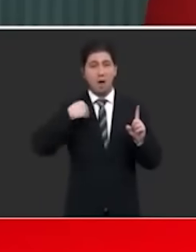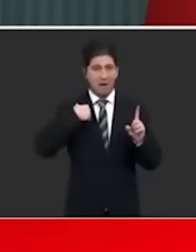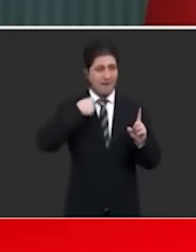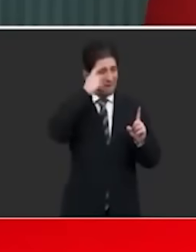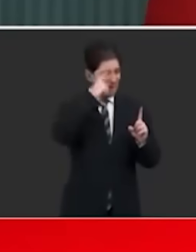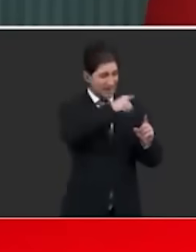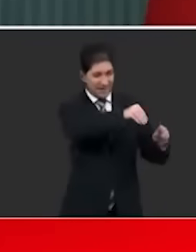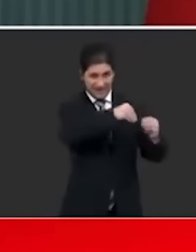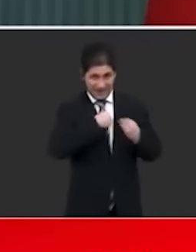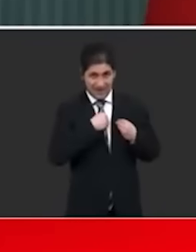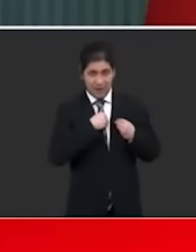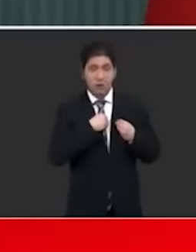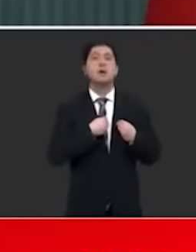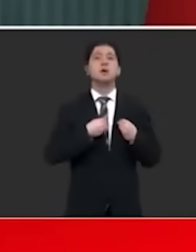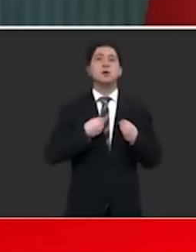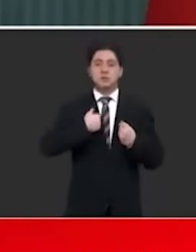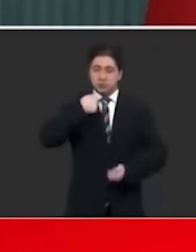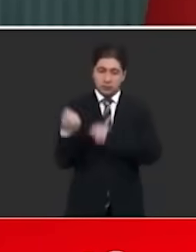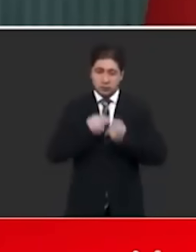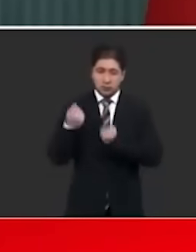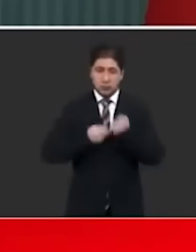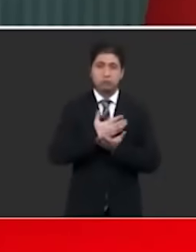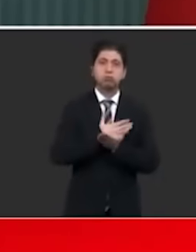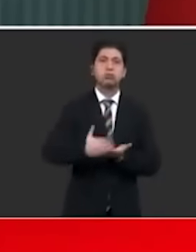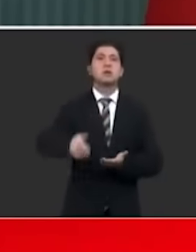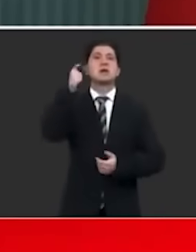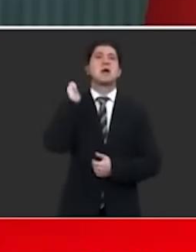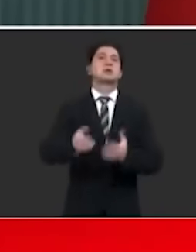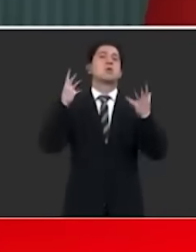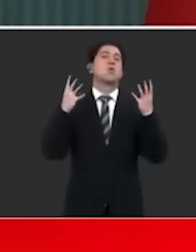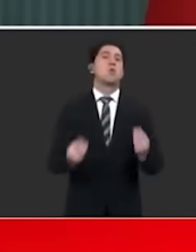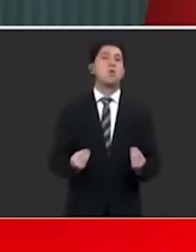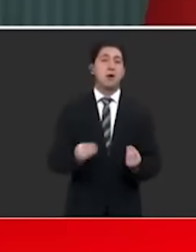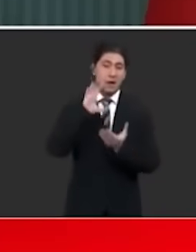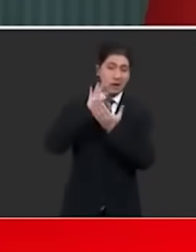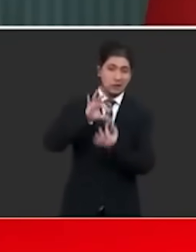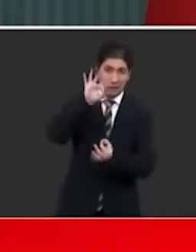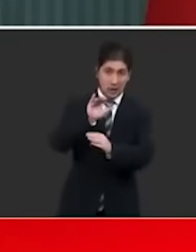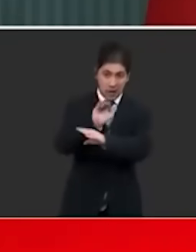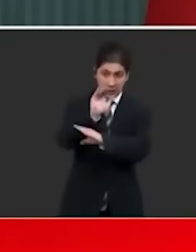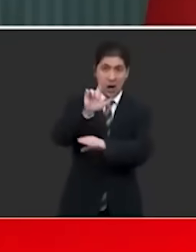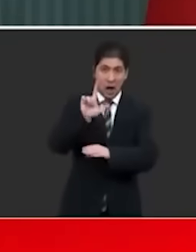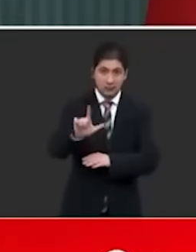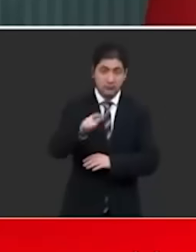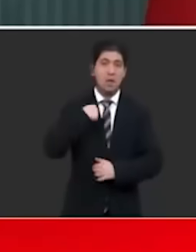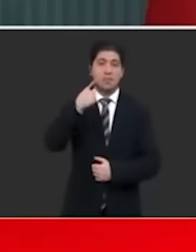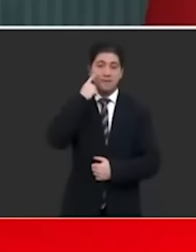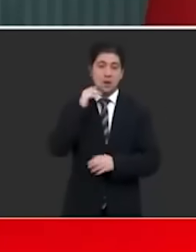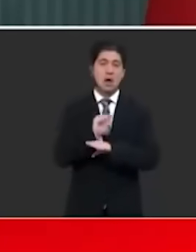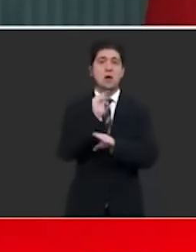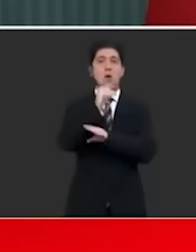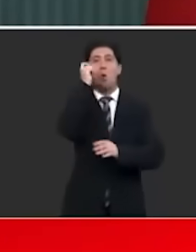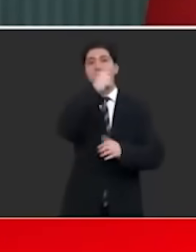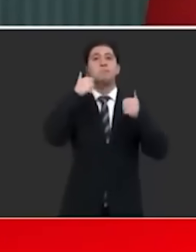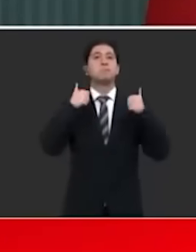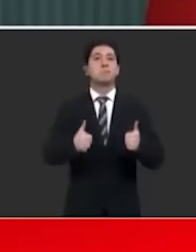çıkıp hakikate dönüşmüştür. İnsanı yaşat ki devlet yaşasın düsturuyla